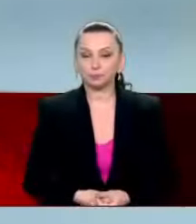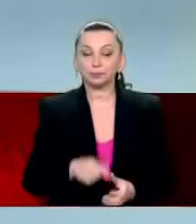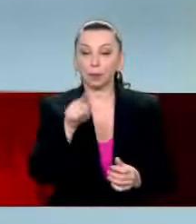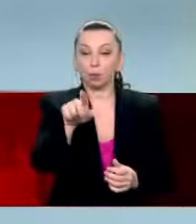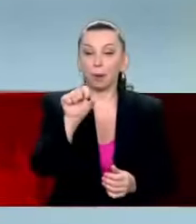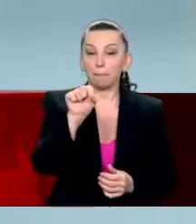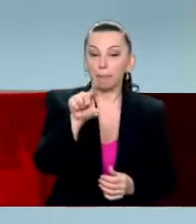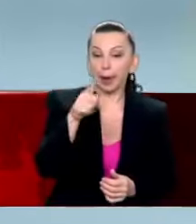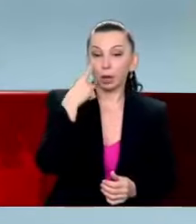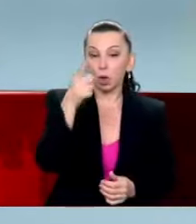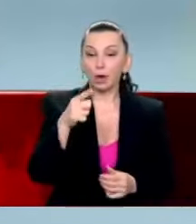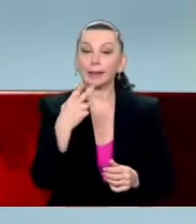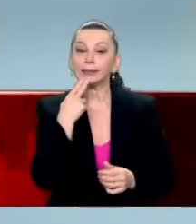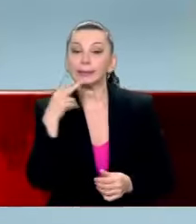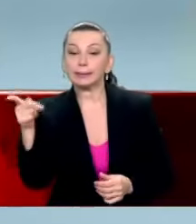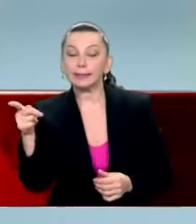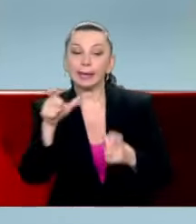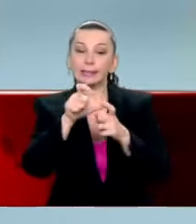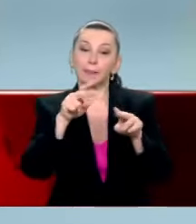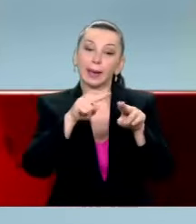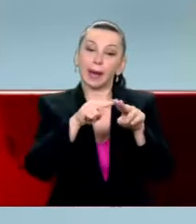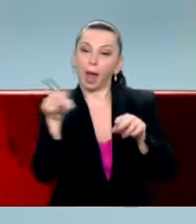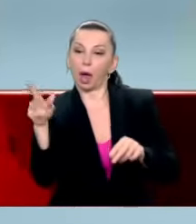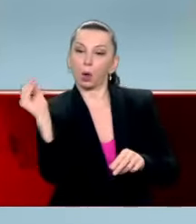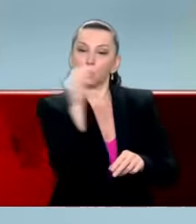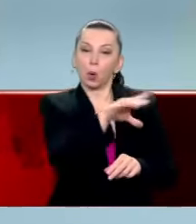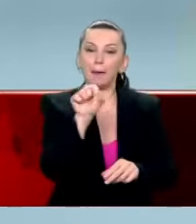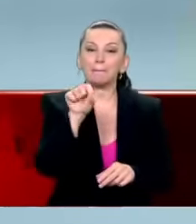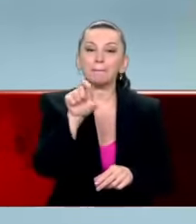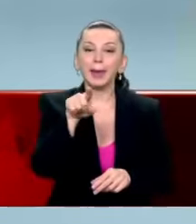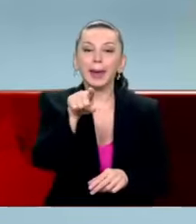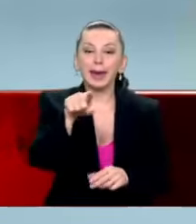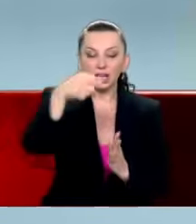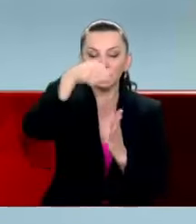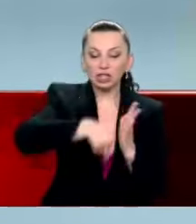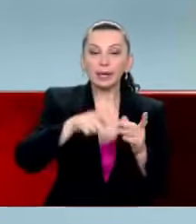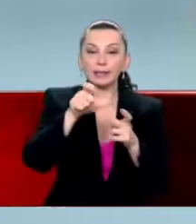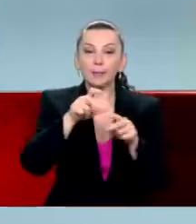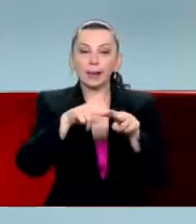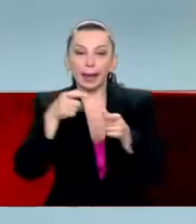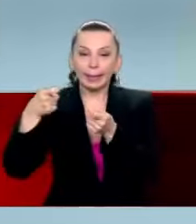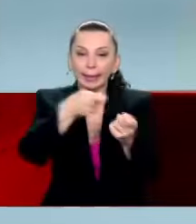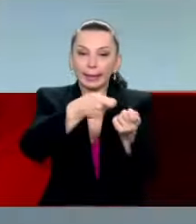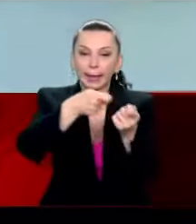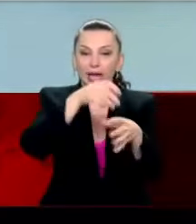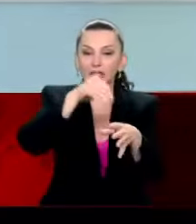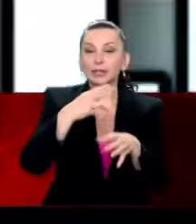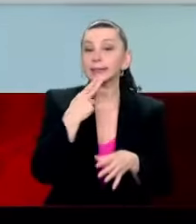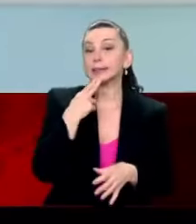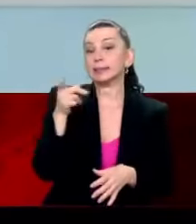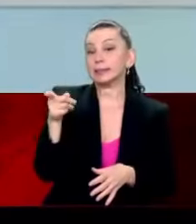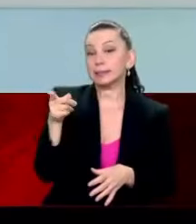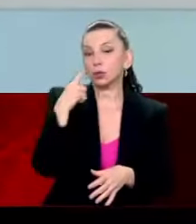Bu mailin görselini Seçil Erzan Semih Kaya'ya iletti. Mailin içeriğinin Semih Kaya'yı ikna etmek için Erzan